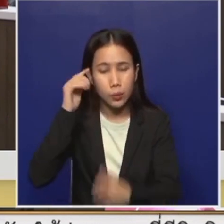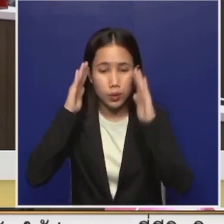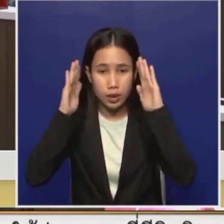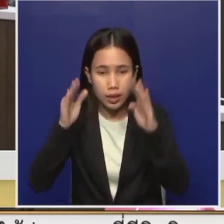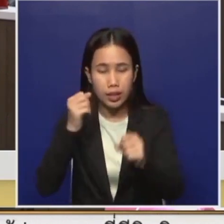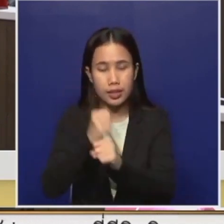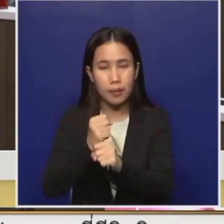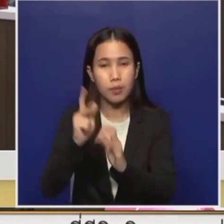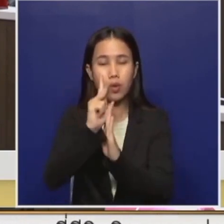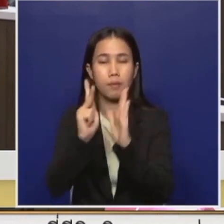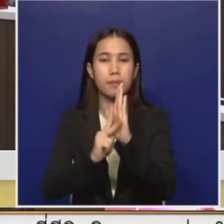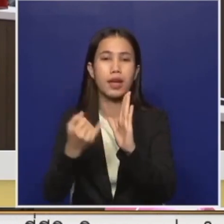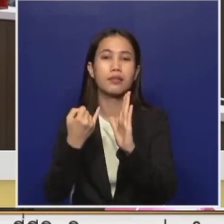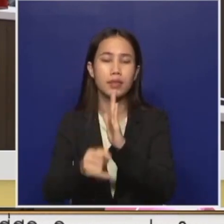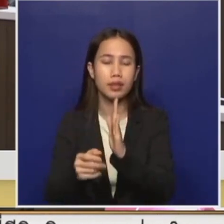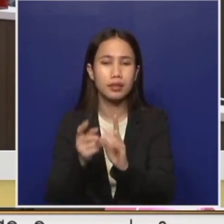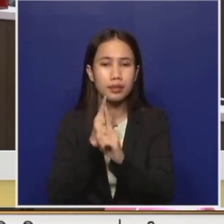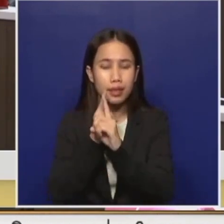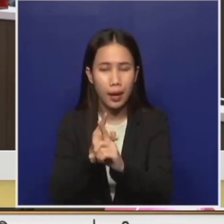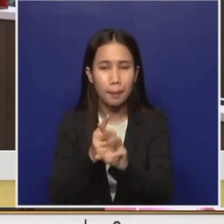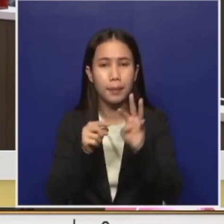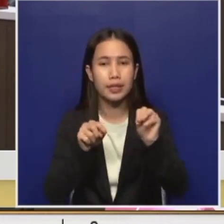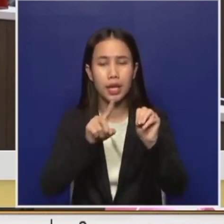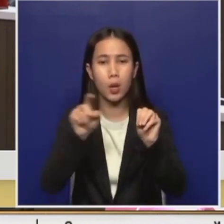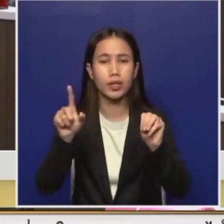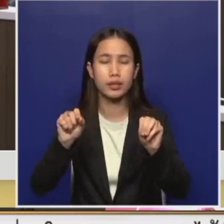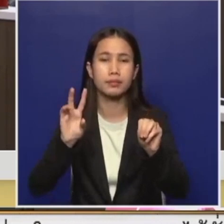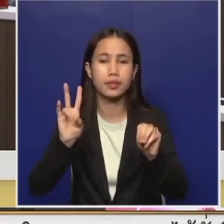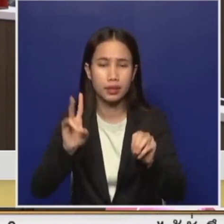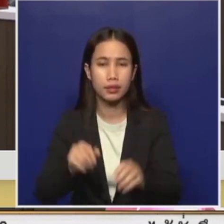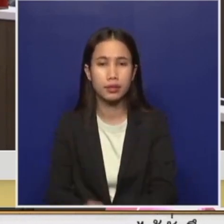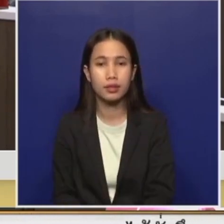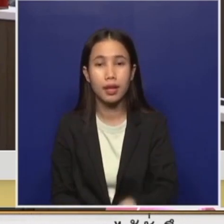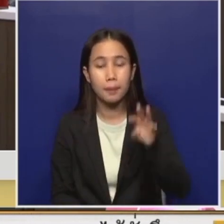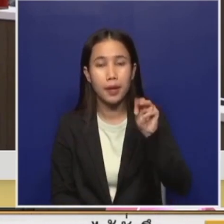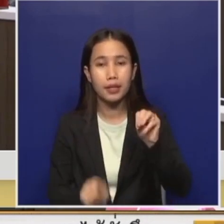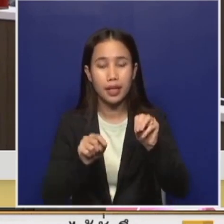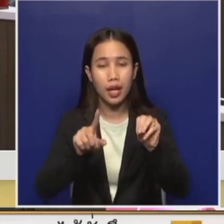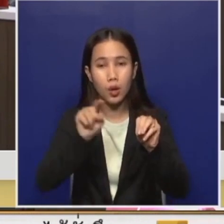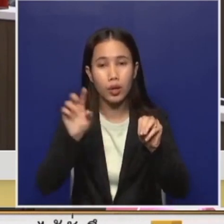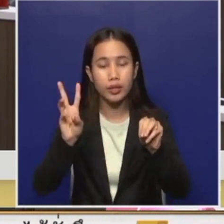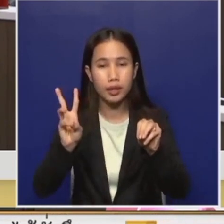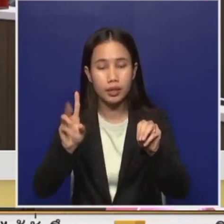กฎหมายปร.ช.มาตา 127 และมาตา 126 บ.เรี 4